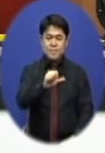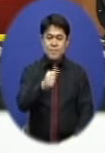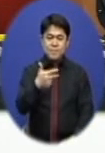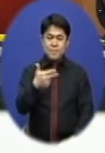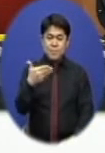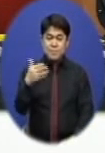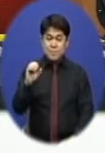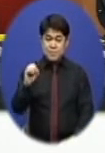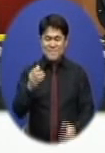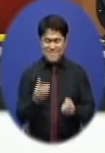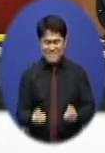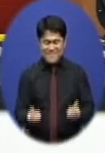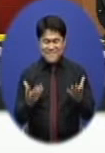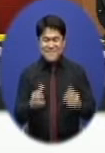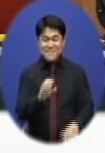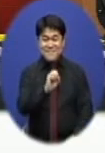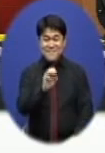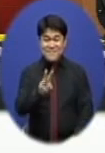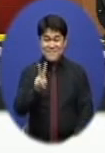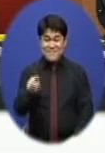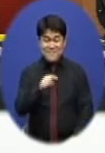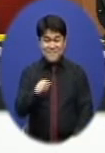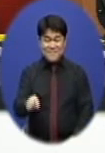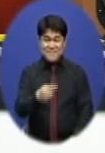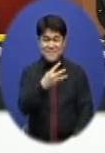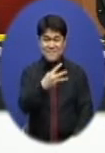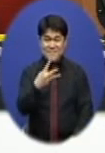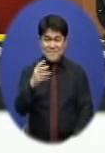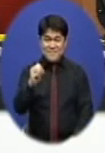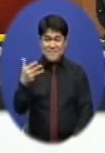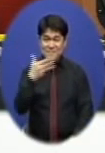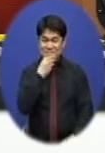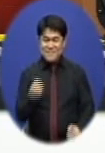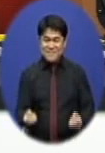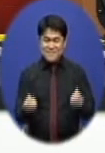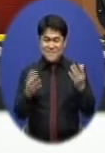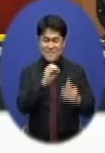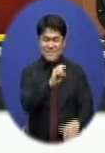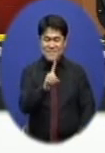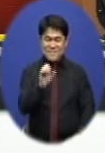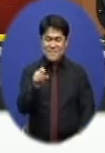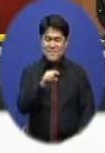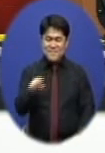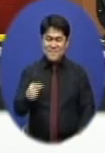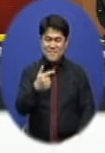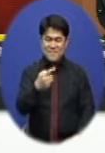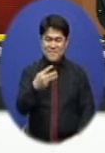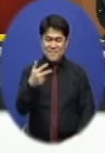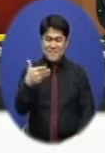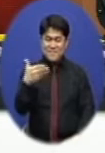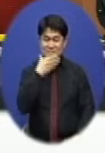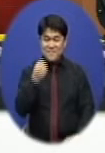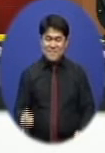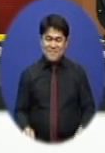끝번호 5790님 축하드리고요. 네, 031로 시작하고요. 4308님 축하합니다. 010으로 시작됩니다.